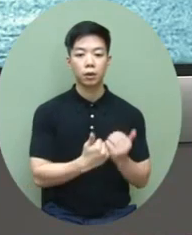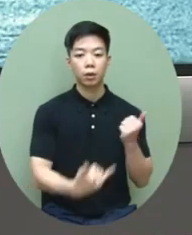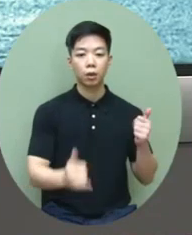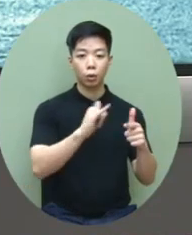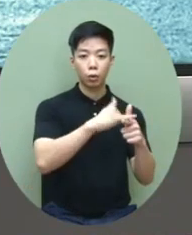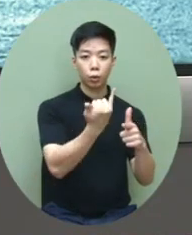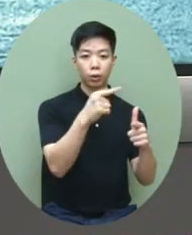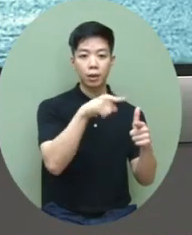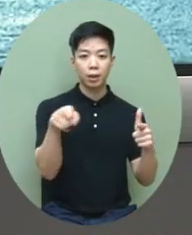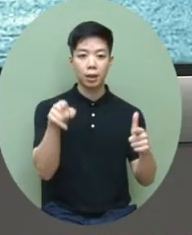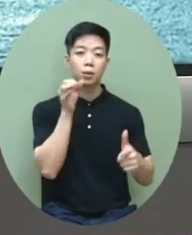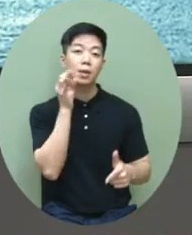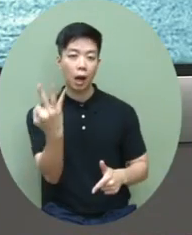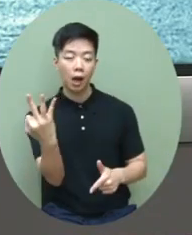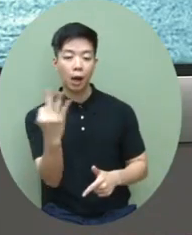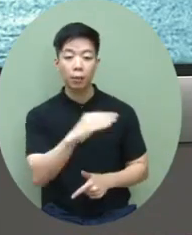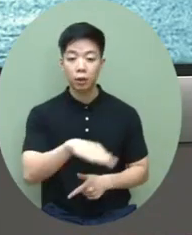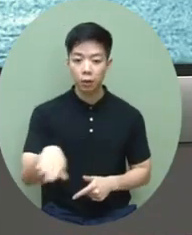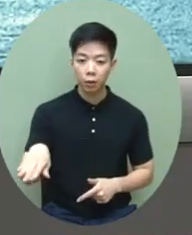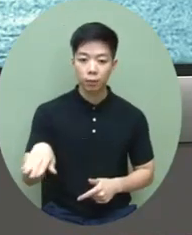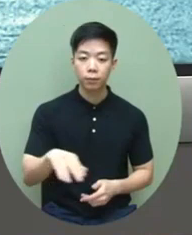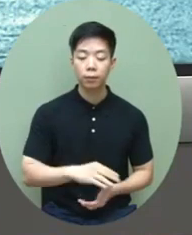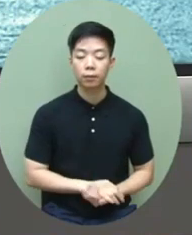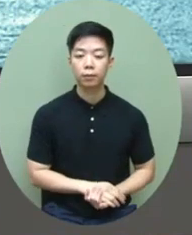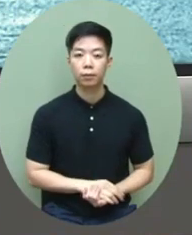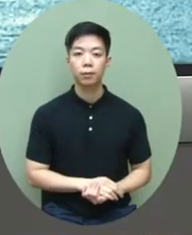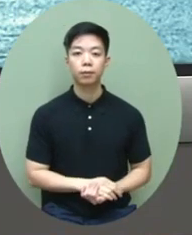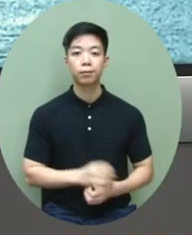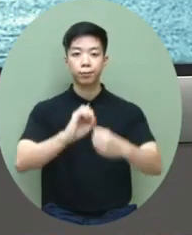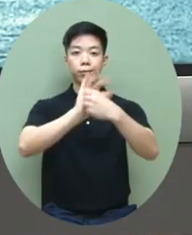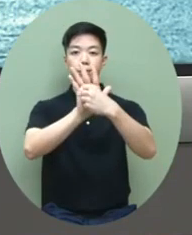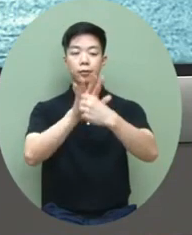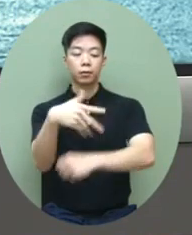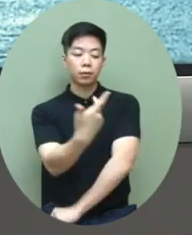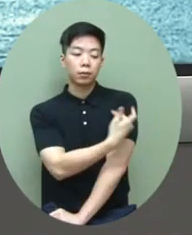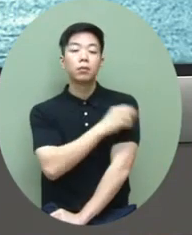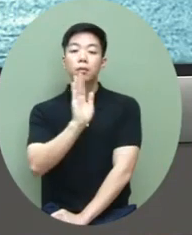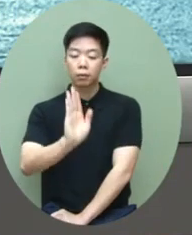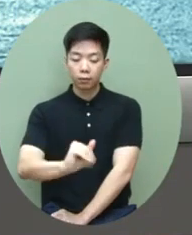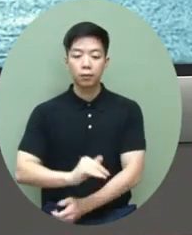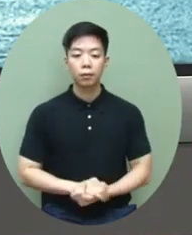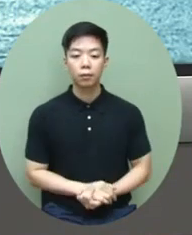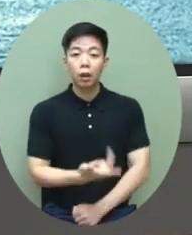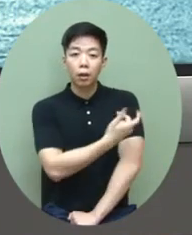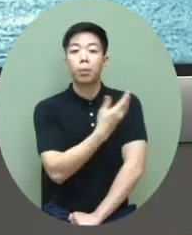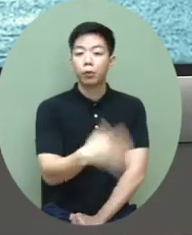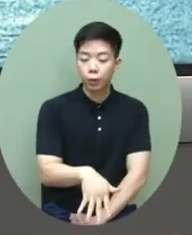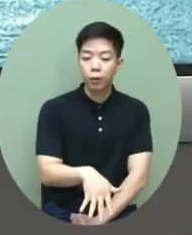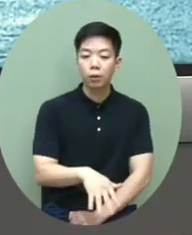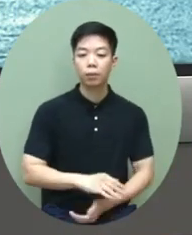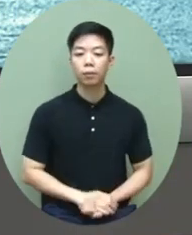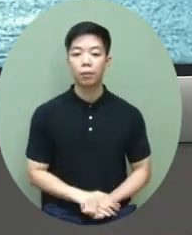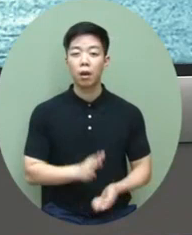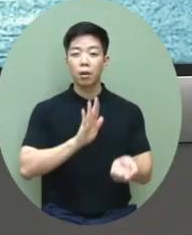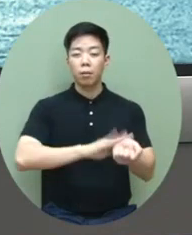嘅小朋友咧已經可以打呢個新冠疫苗噶啦。打咗疫苗之後咧，其實可以減低